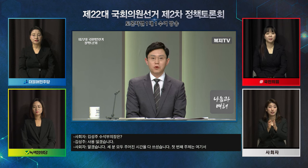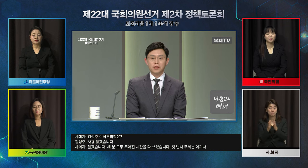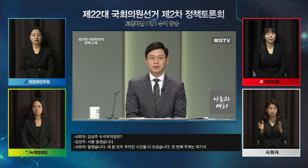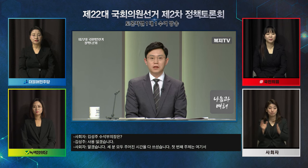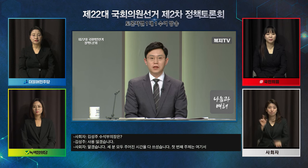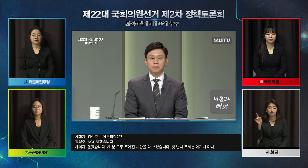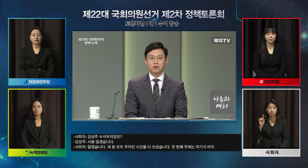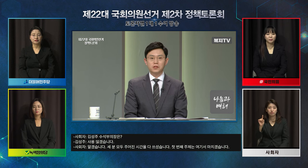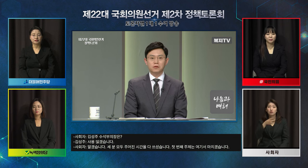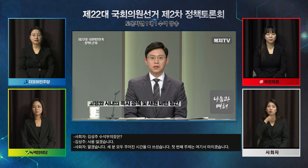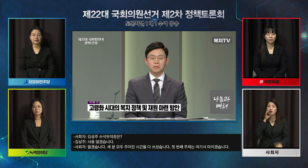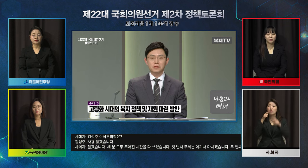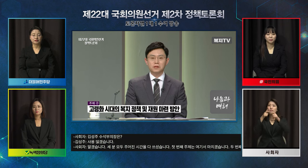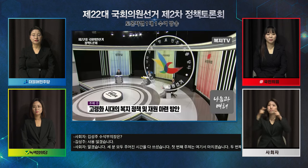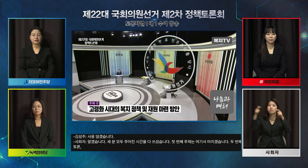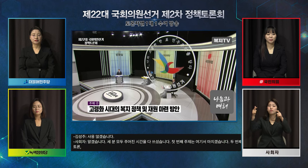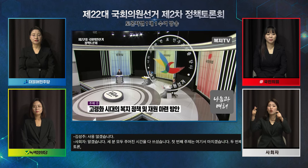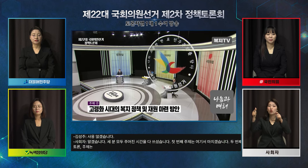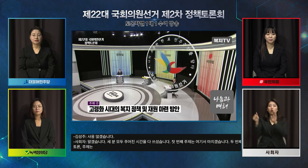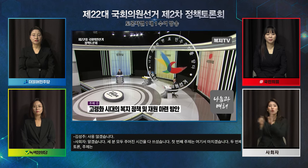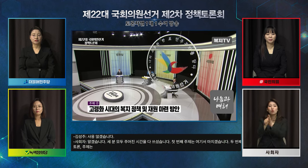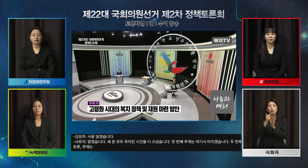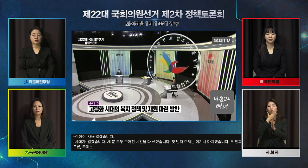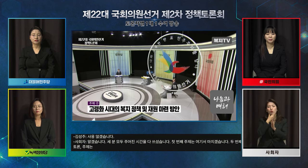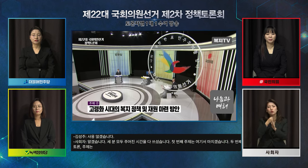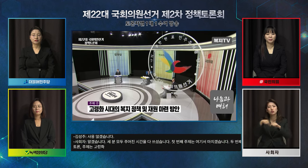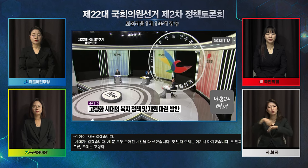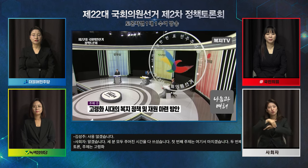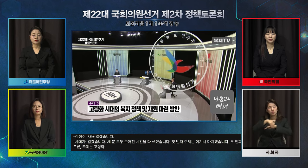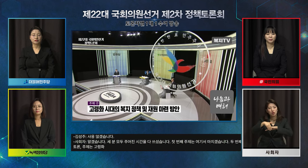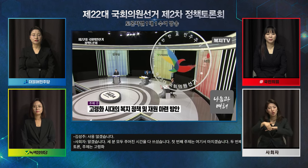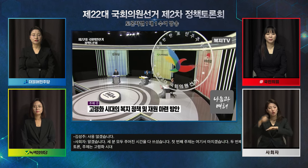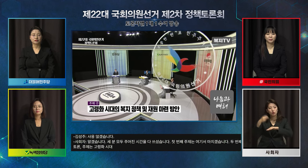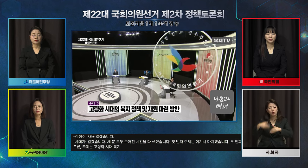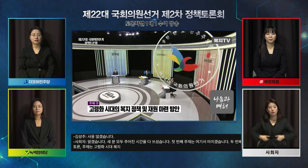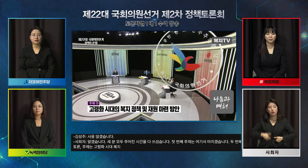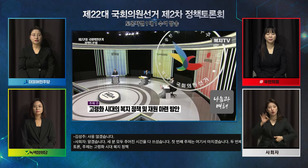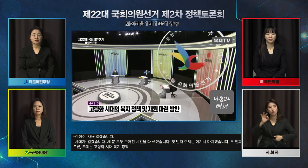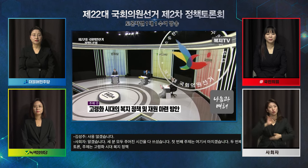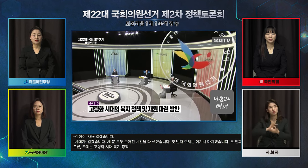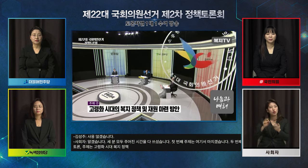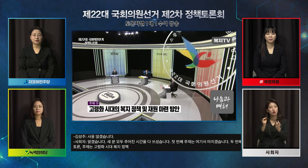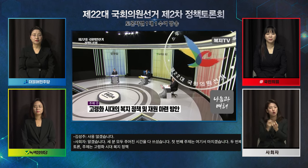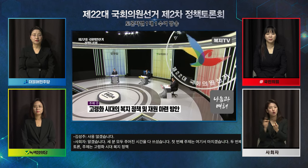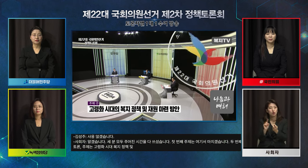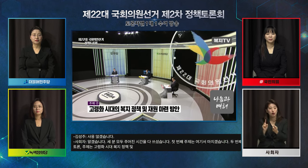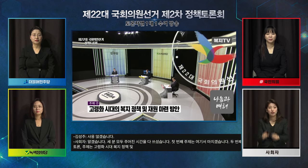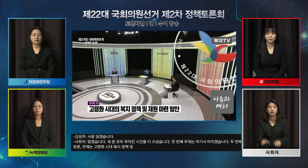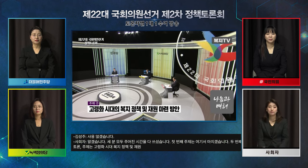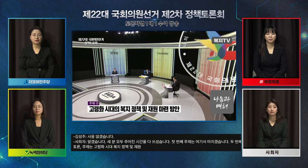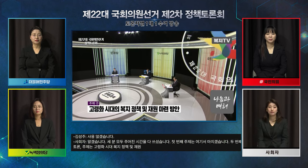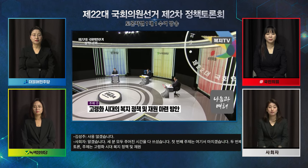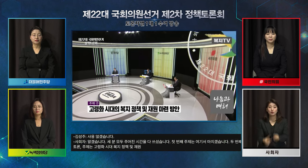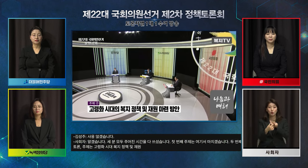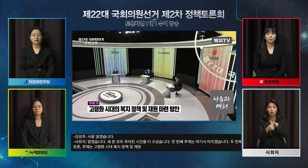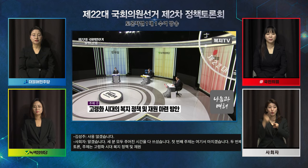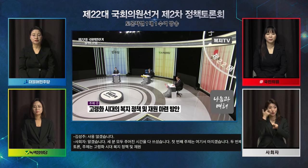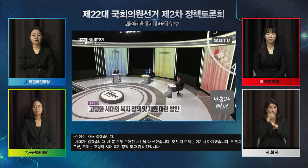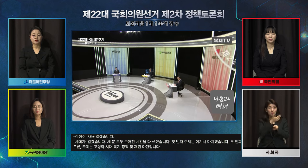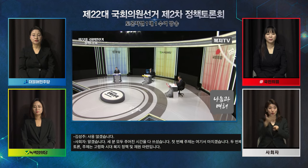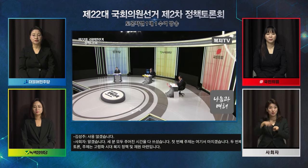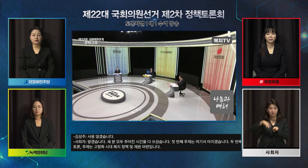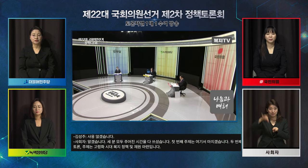주제는 고령화 시대의 복지 정책 및 재원 마련 방안입니다. 진행 방식은 첫 번째 주제와 같습니다. 그럼 공통 질문 드리겠습니다.